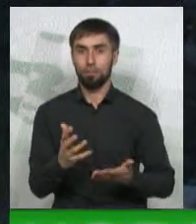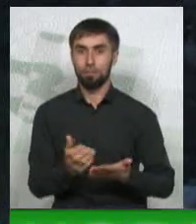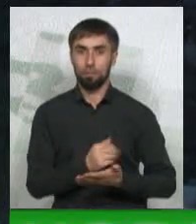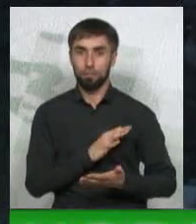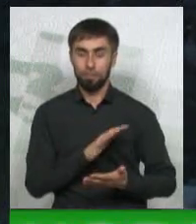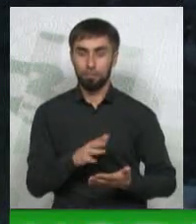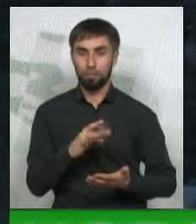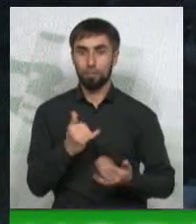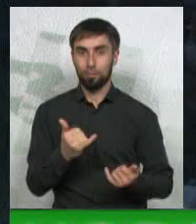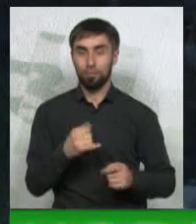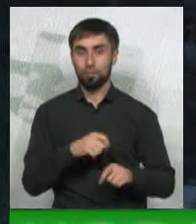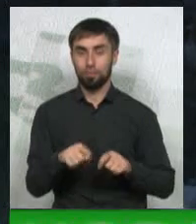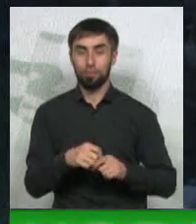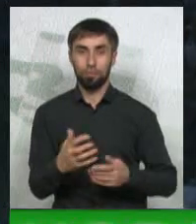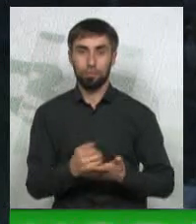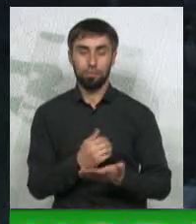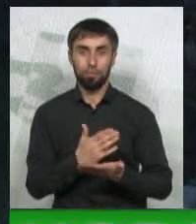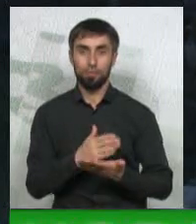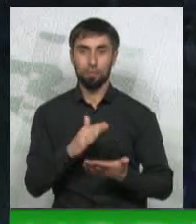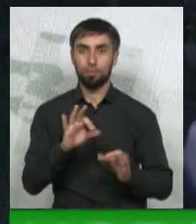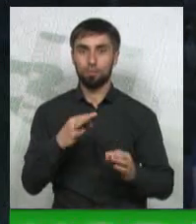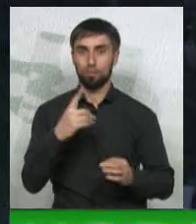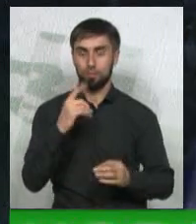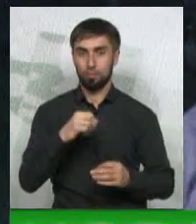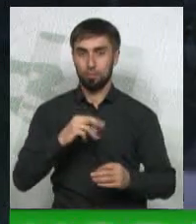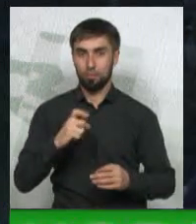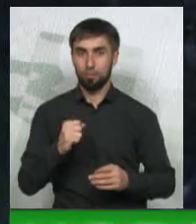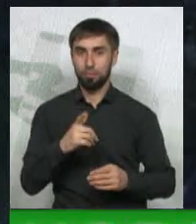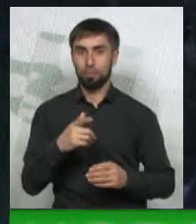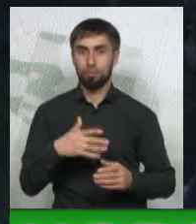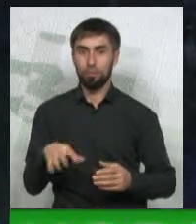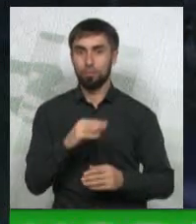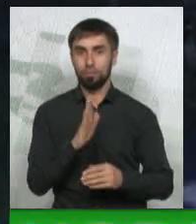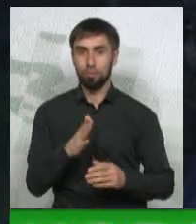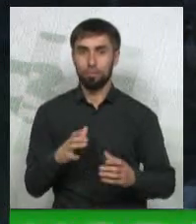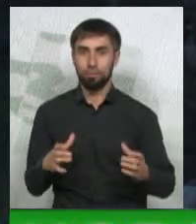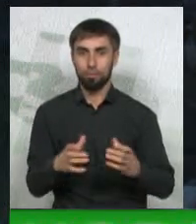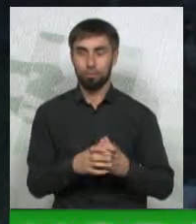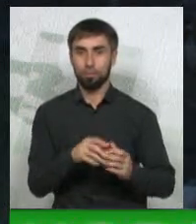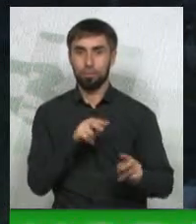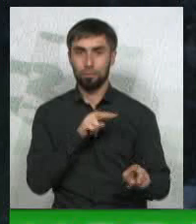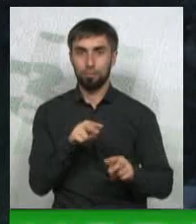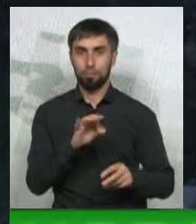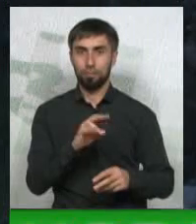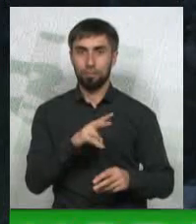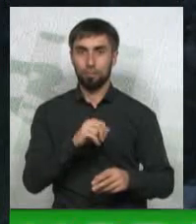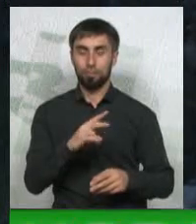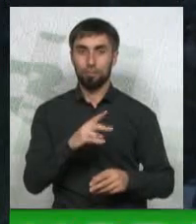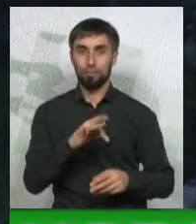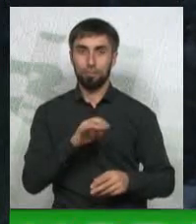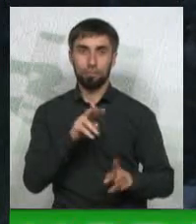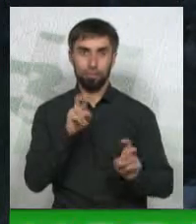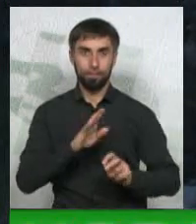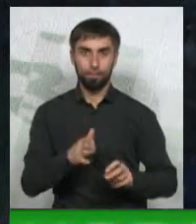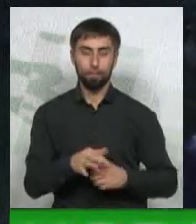уж ханс диан сад сбор спонсор шкорбяп диал как это мотцы я ханчи дерзди. онлайн-режима полностью проверка есть,